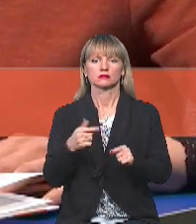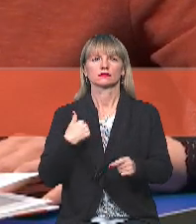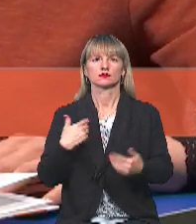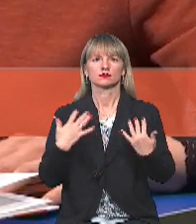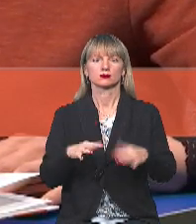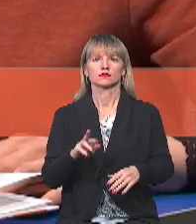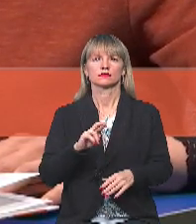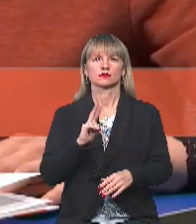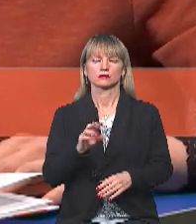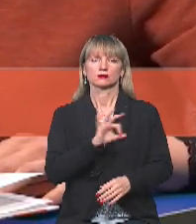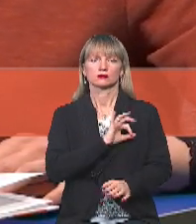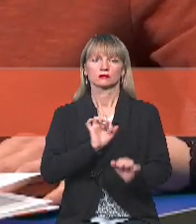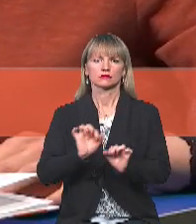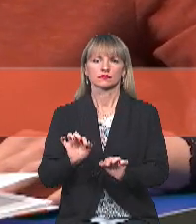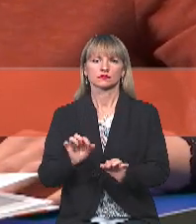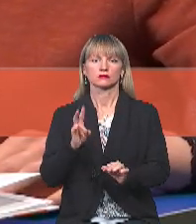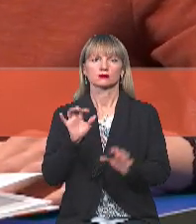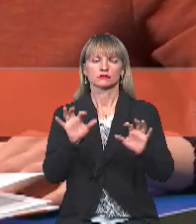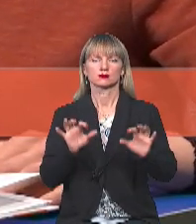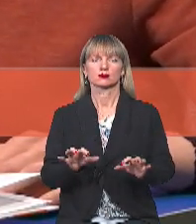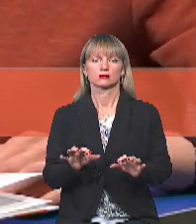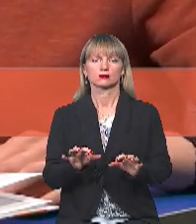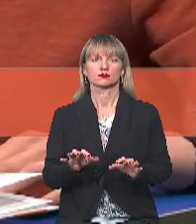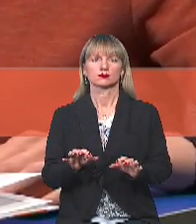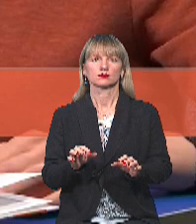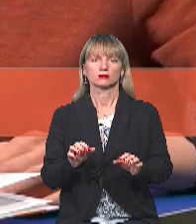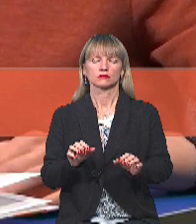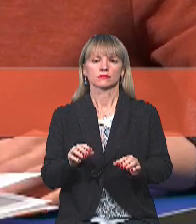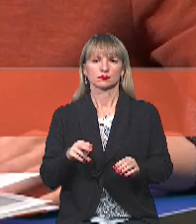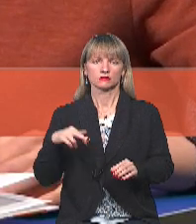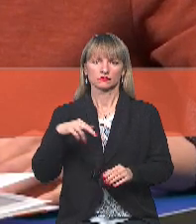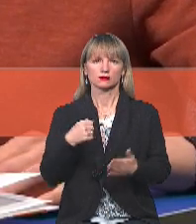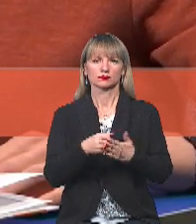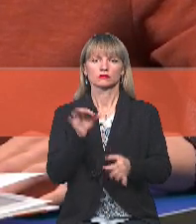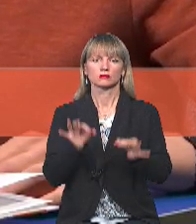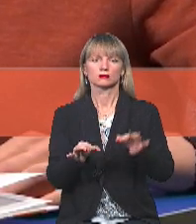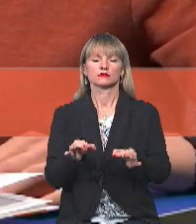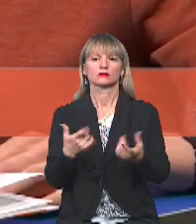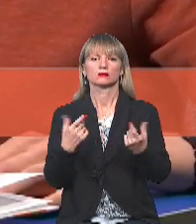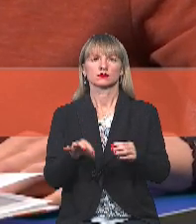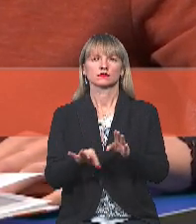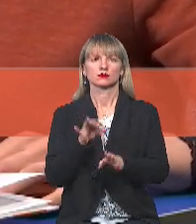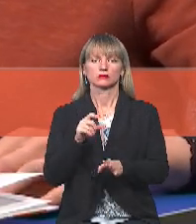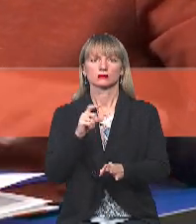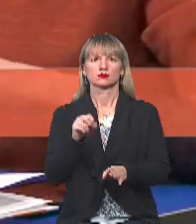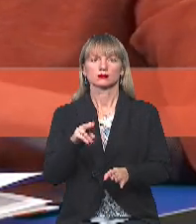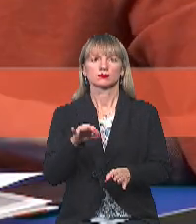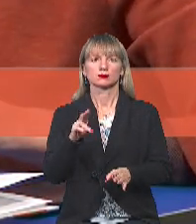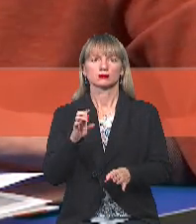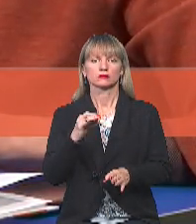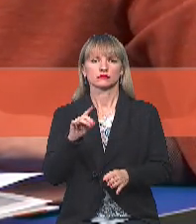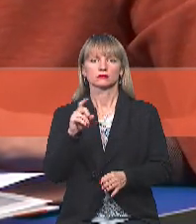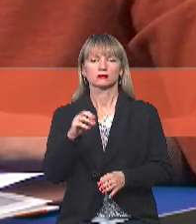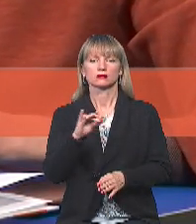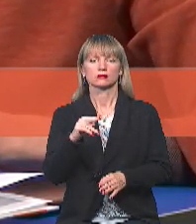вже як адвокат на законних підставах змогла прийти до суду, де обралися запобіжний захід всім